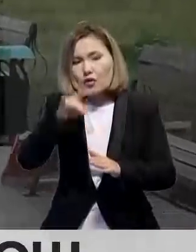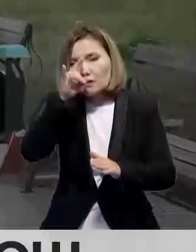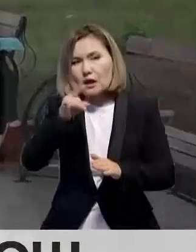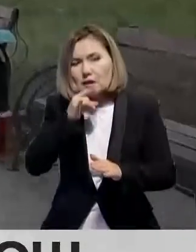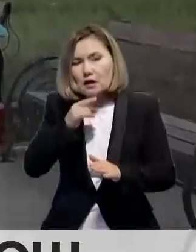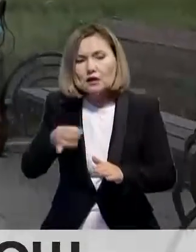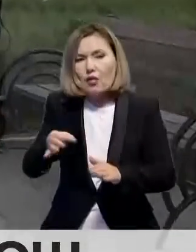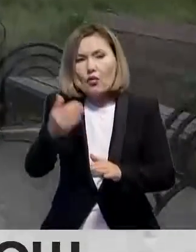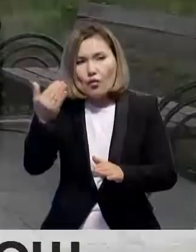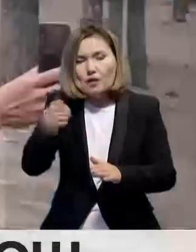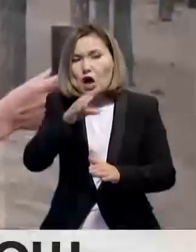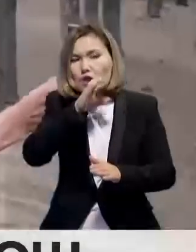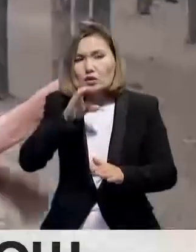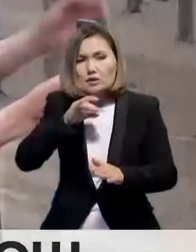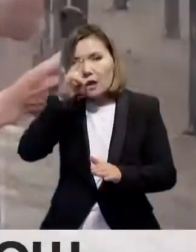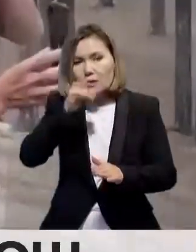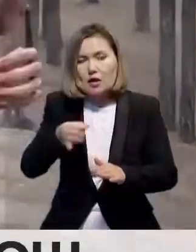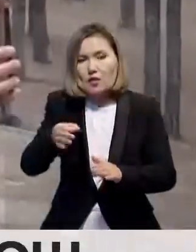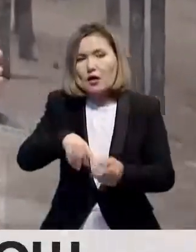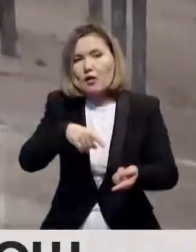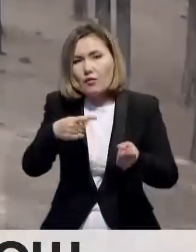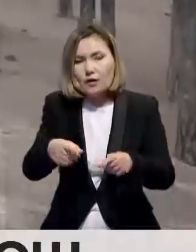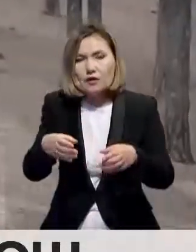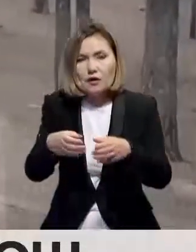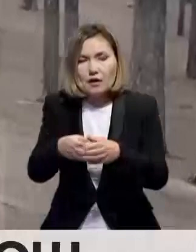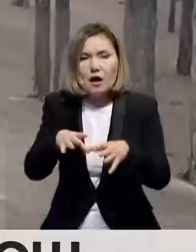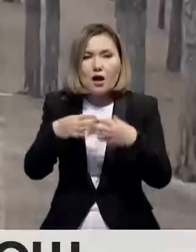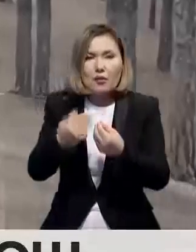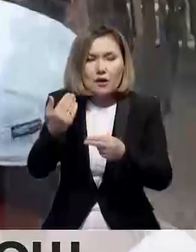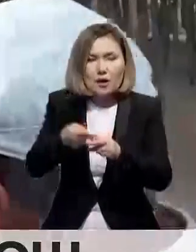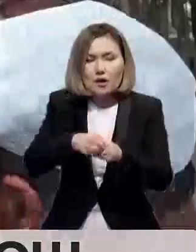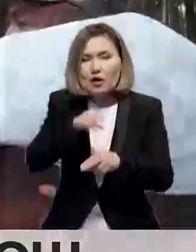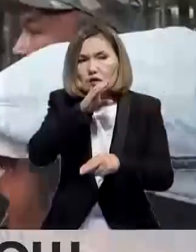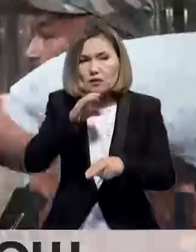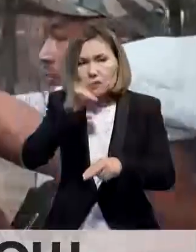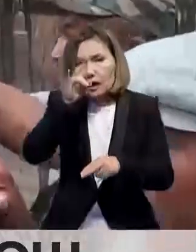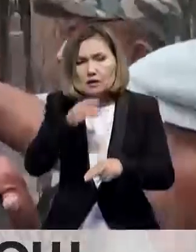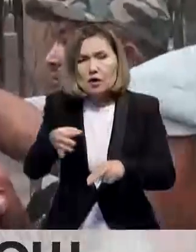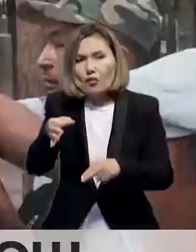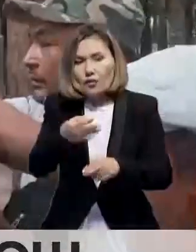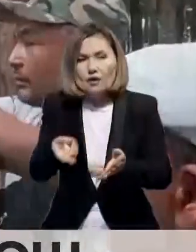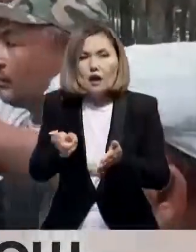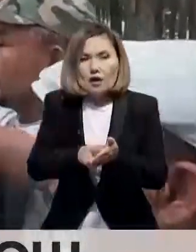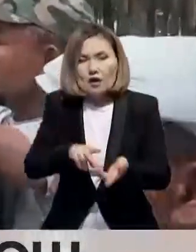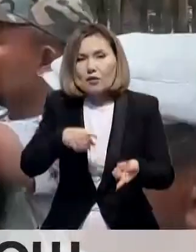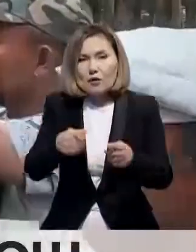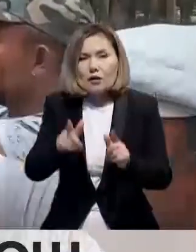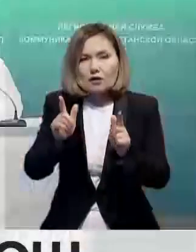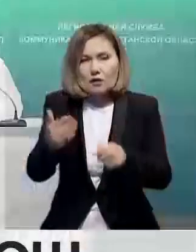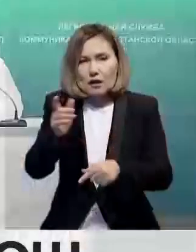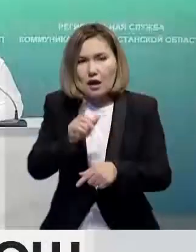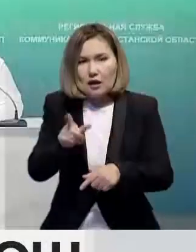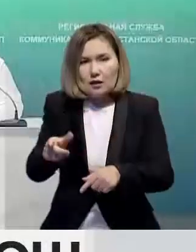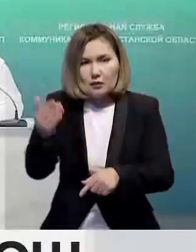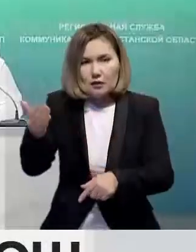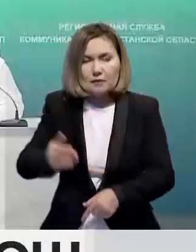солтүстікке көшірумен айналысып келе жатқан меценат Жаңабай Ағабеков теріскейге барып келген азаматтардың көбі қоныс аударуға дайын екенін жеткізді.